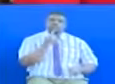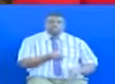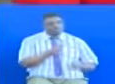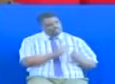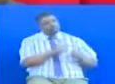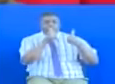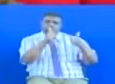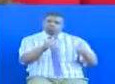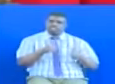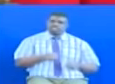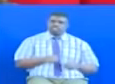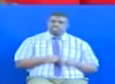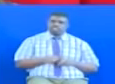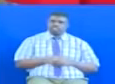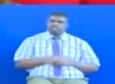jambo zema.